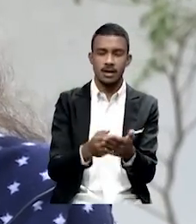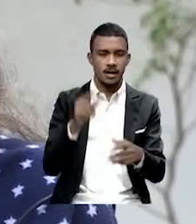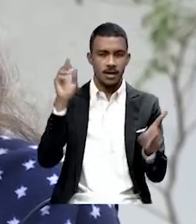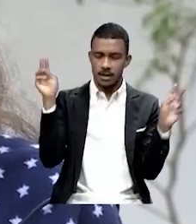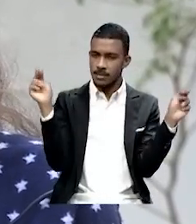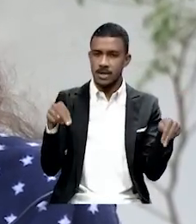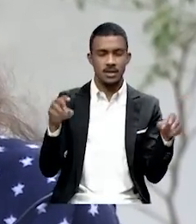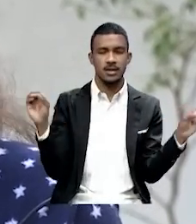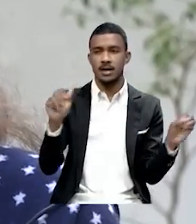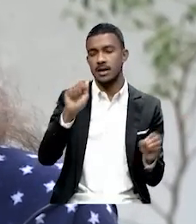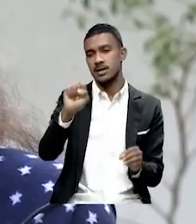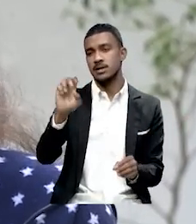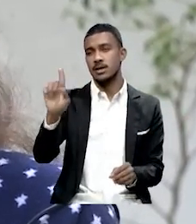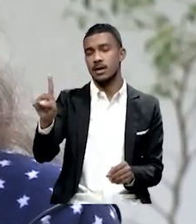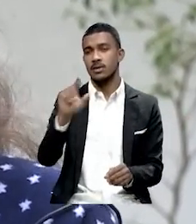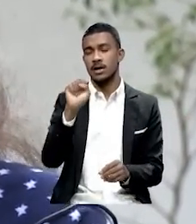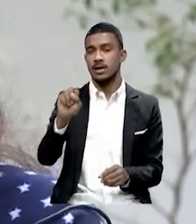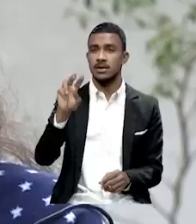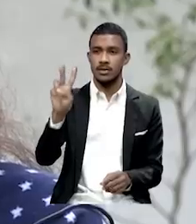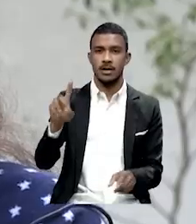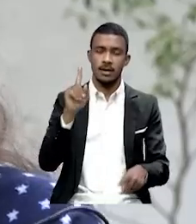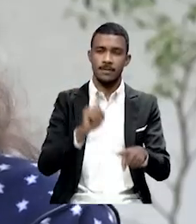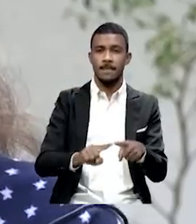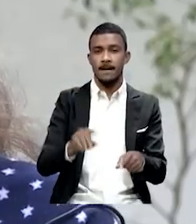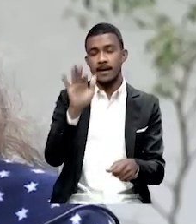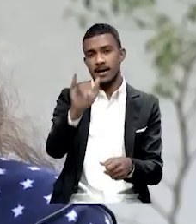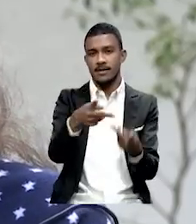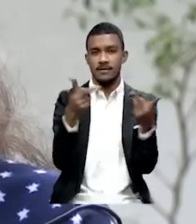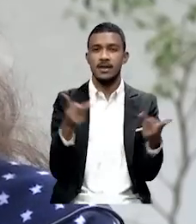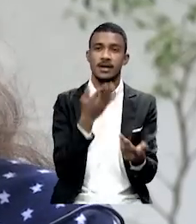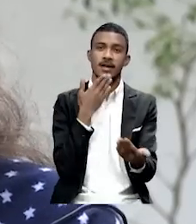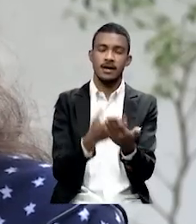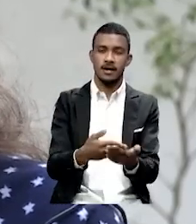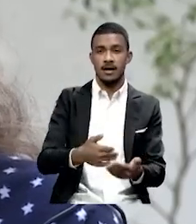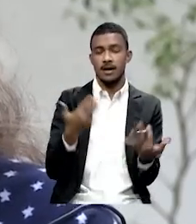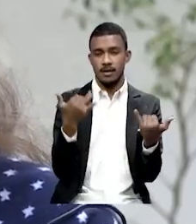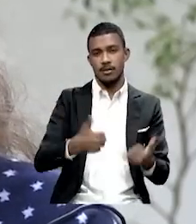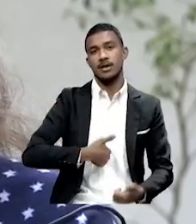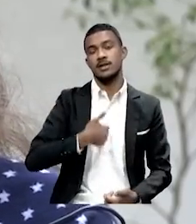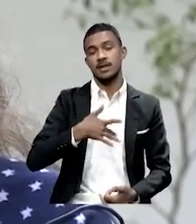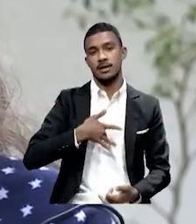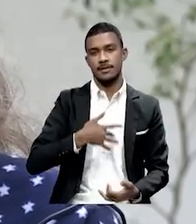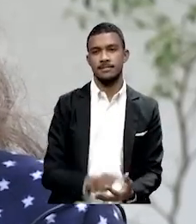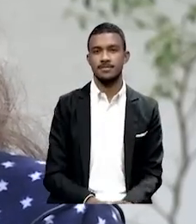dia kelas narang kata kelas hati bahan uang ni dia ansah aja agora senti ni